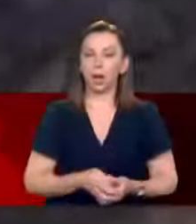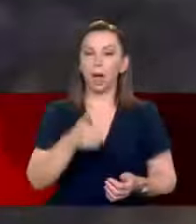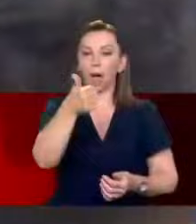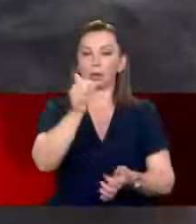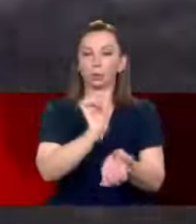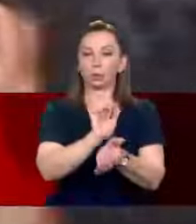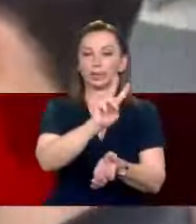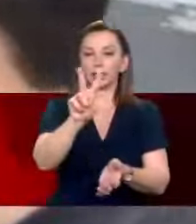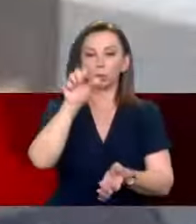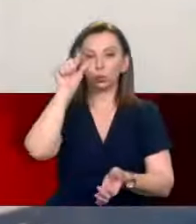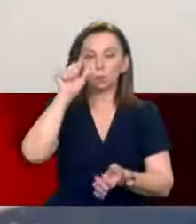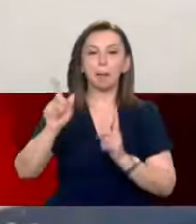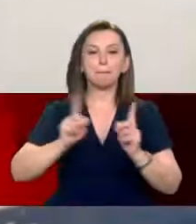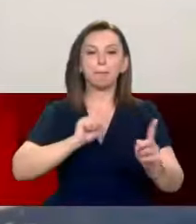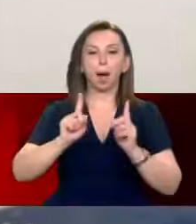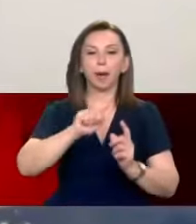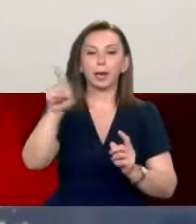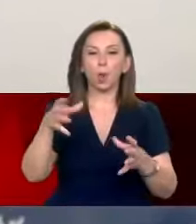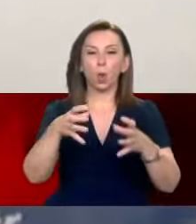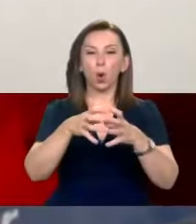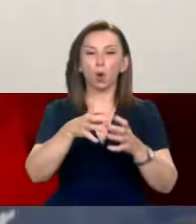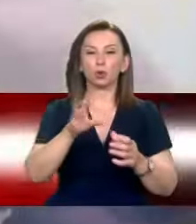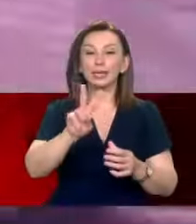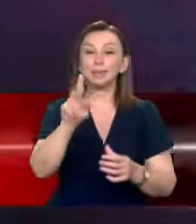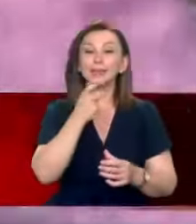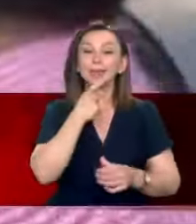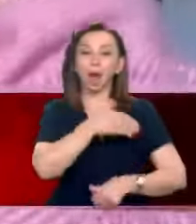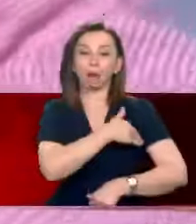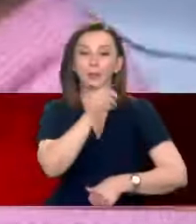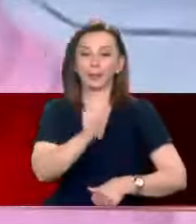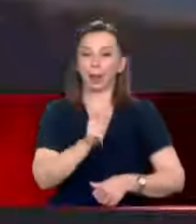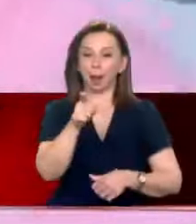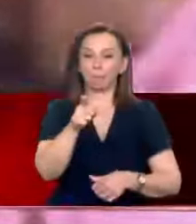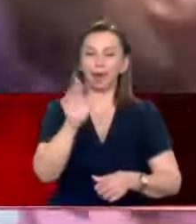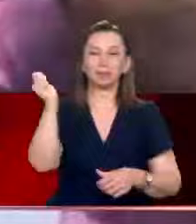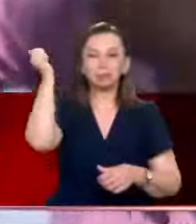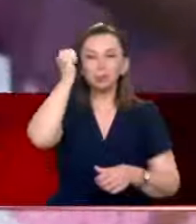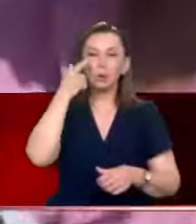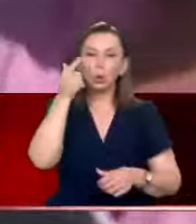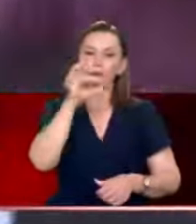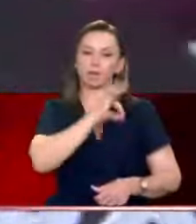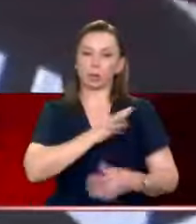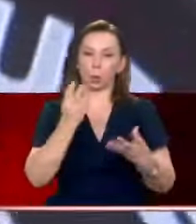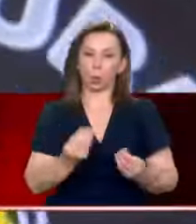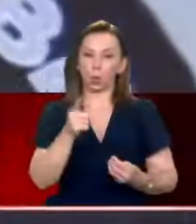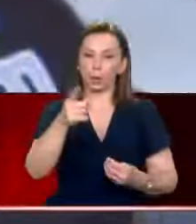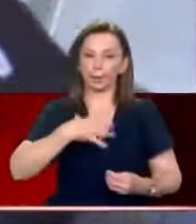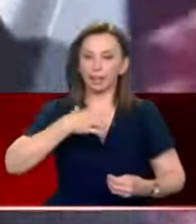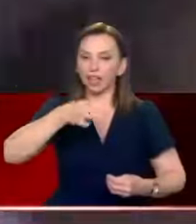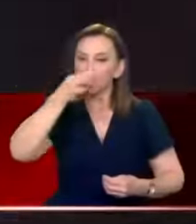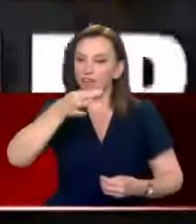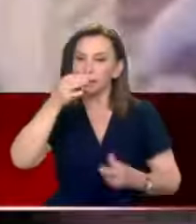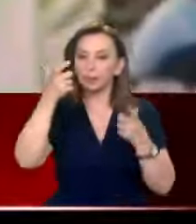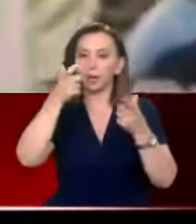6'sı tutuklu 20 sanığın yargılandığı davada örgütte 20 sene boyunca avukatlık yapan ve etkin pişmanlıktan yararlanan Fatih Kılıç'ın ifadeleri